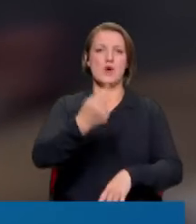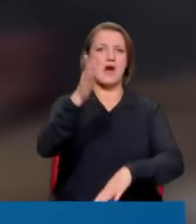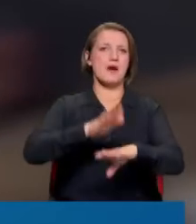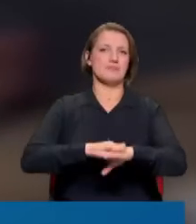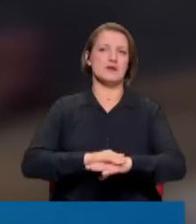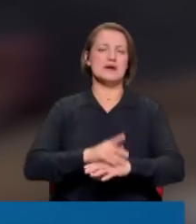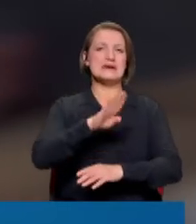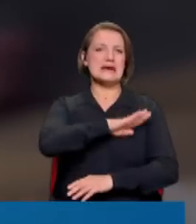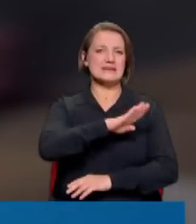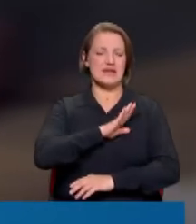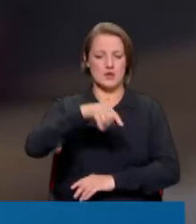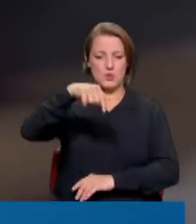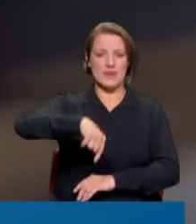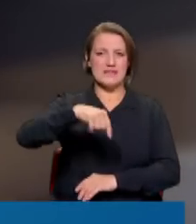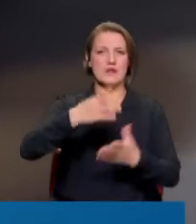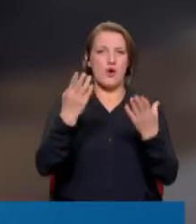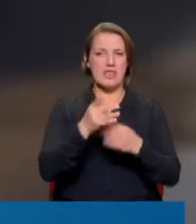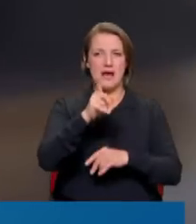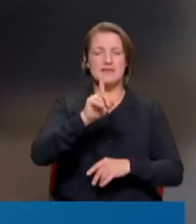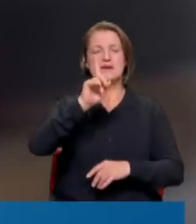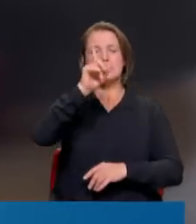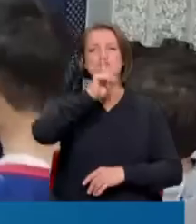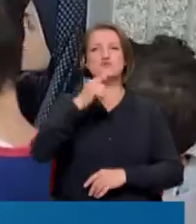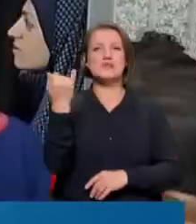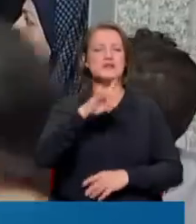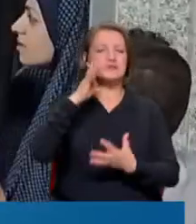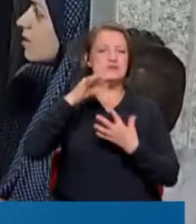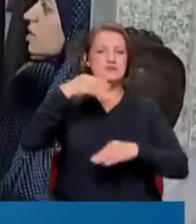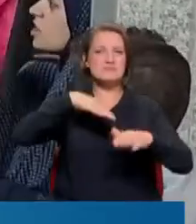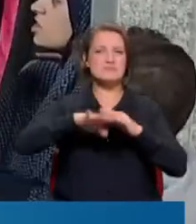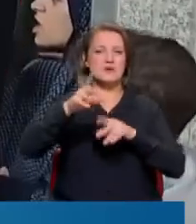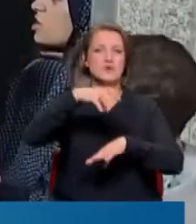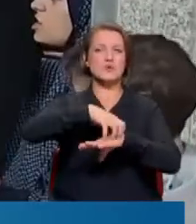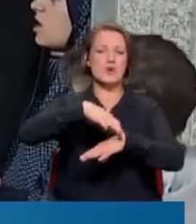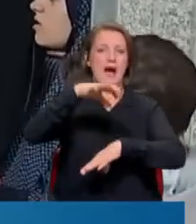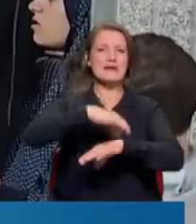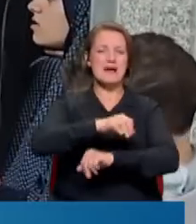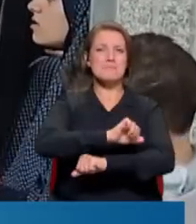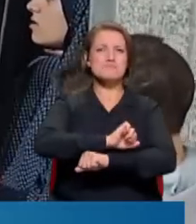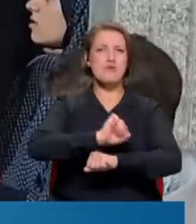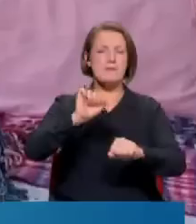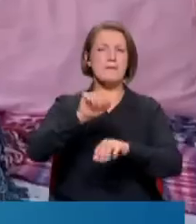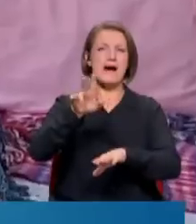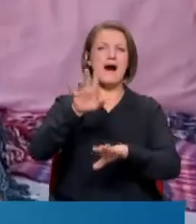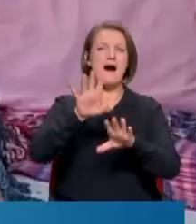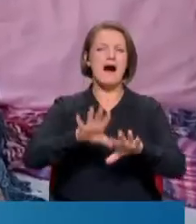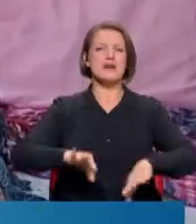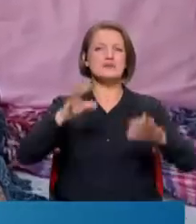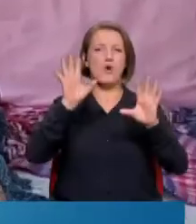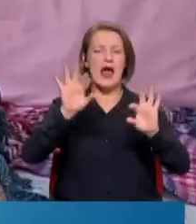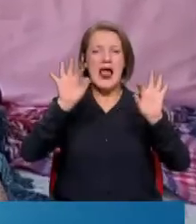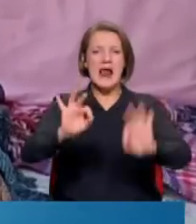yaptı gazin güneyinde yer alan ve yüzlerce sivilin sığındığı Kudüs Hastanesinin bombalanmak derhal